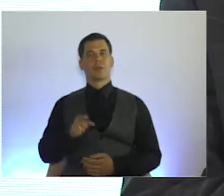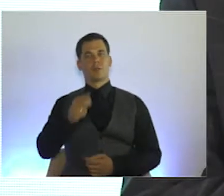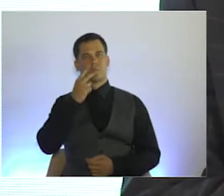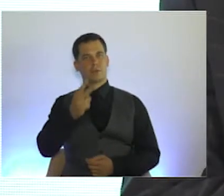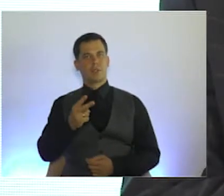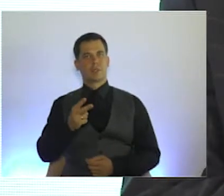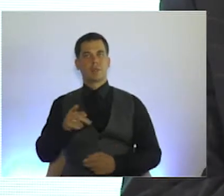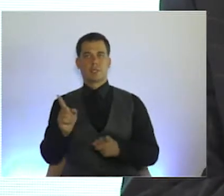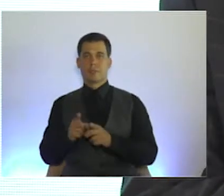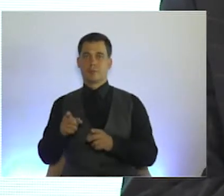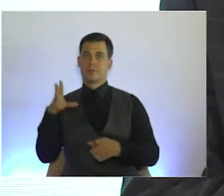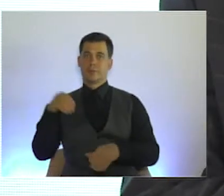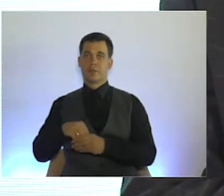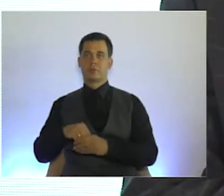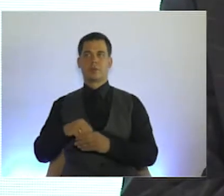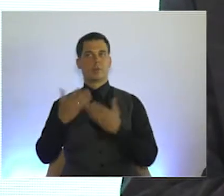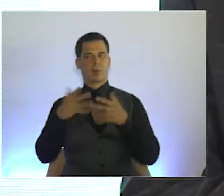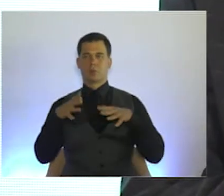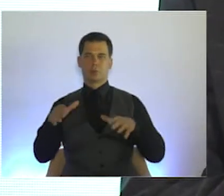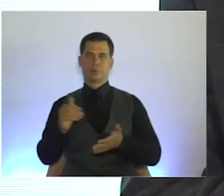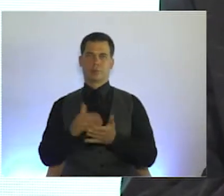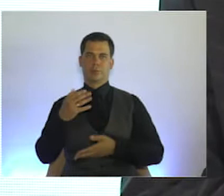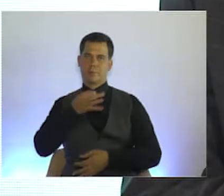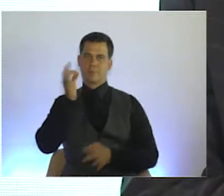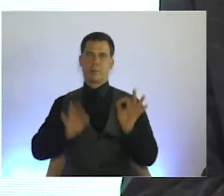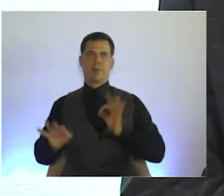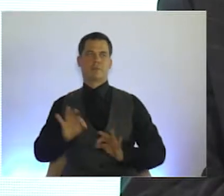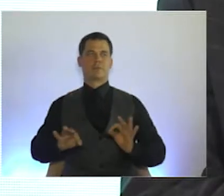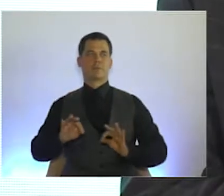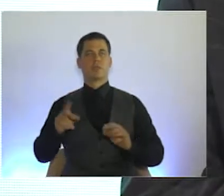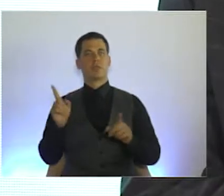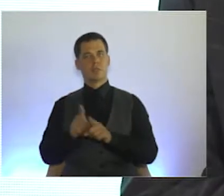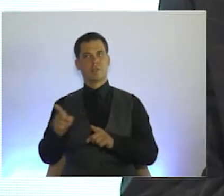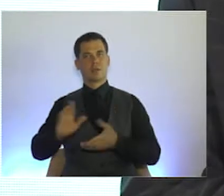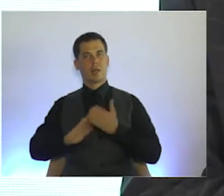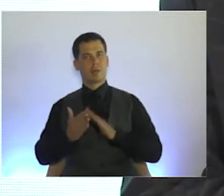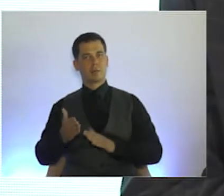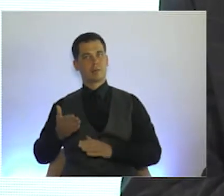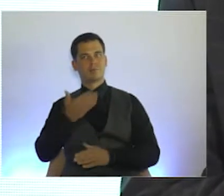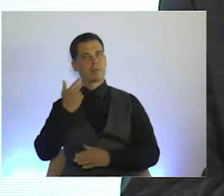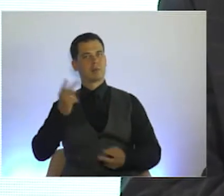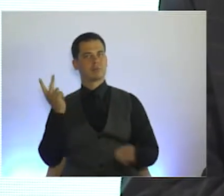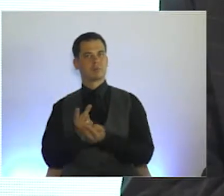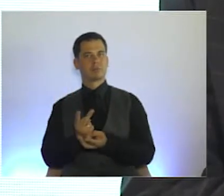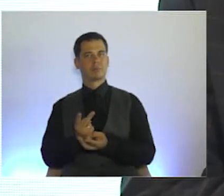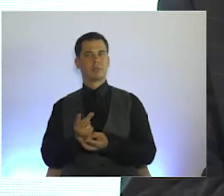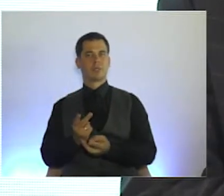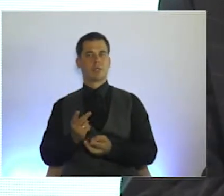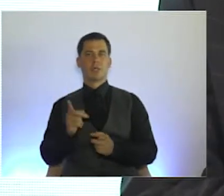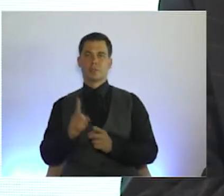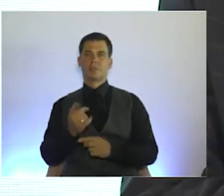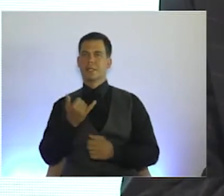na pewno w tej mierze jest dużo do zrobienia i na pewno rynek do rynku nie jest podobny. Zupełnie